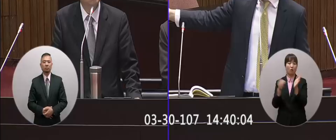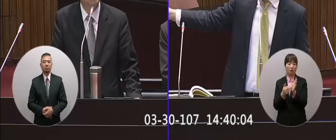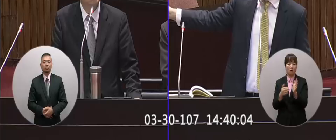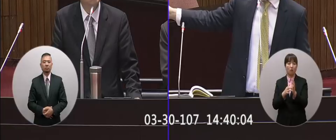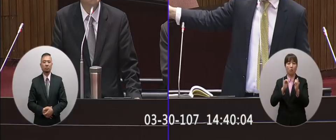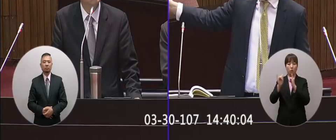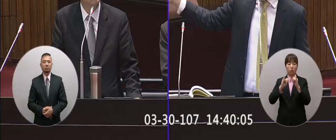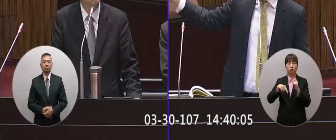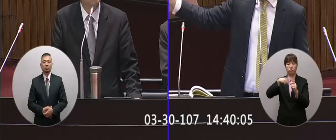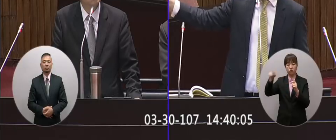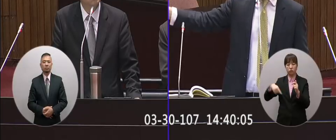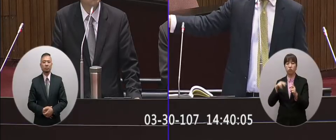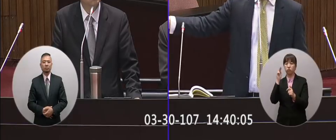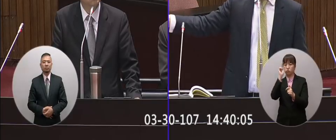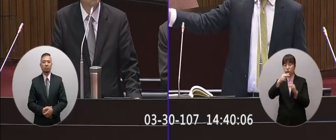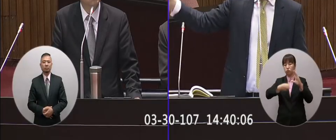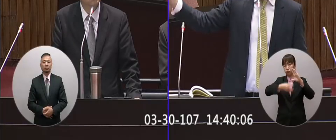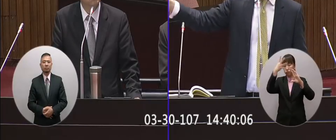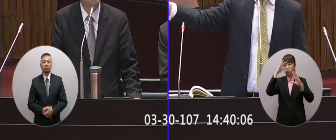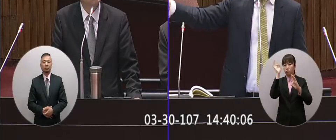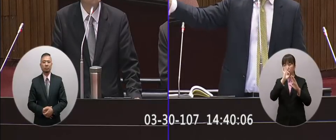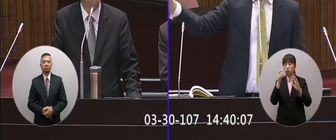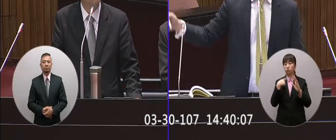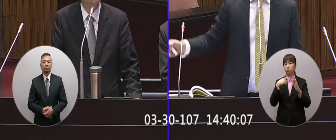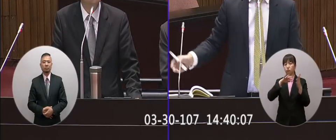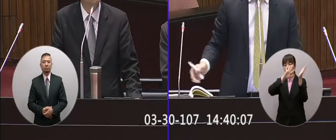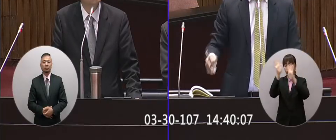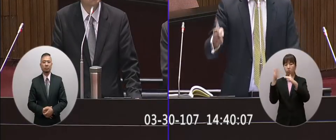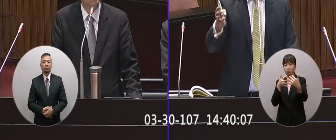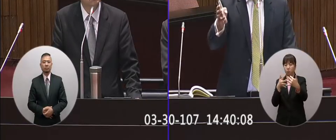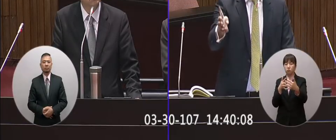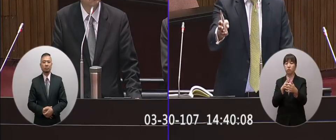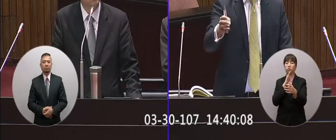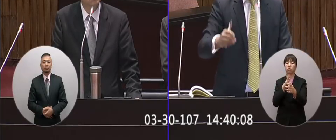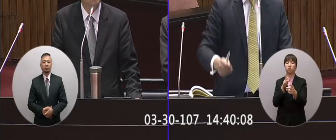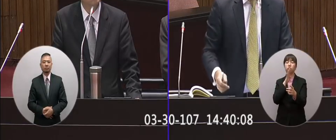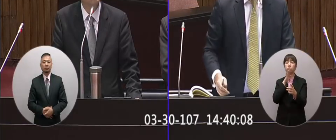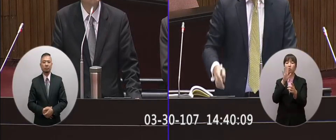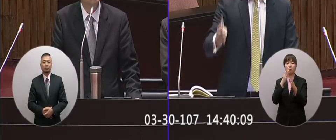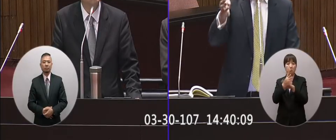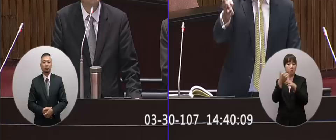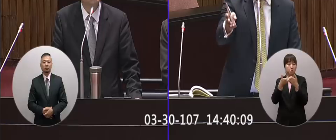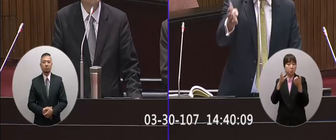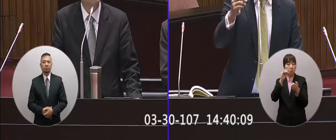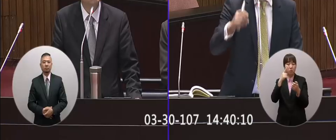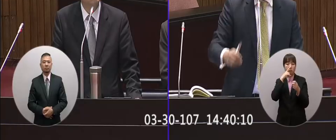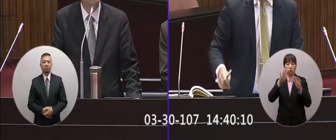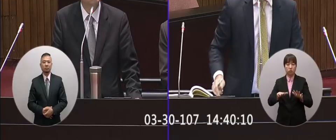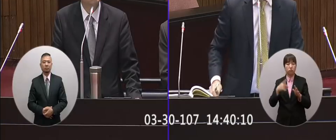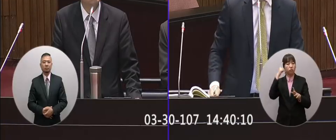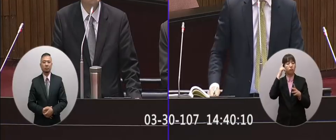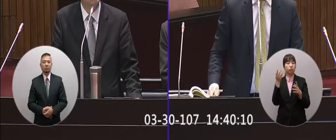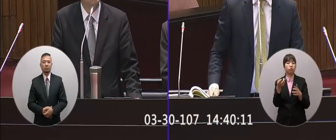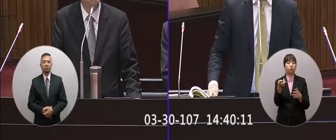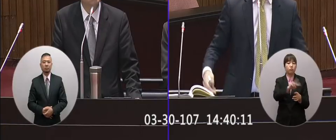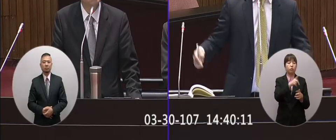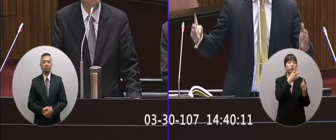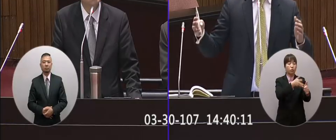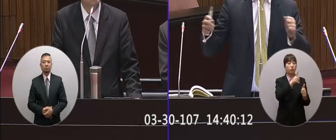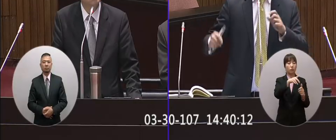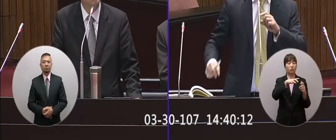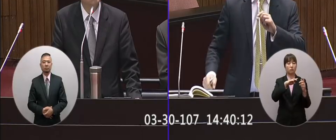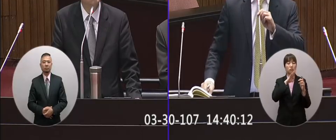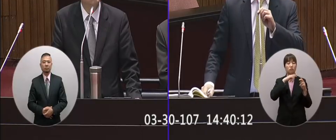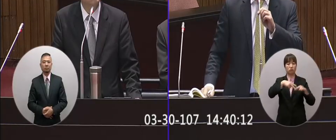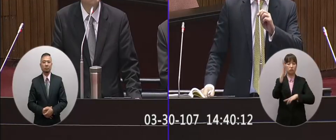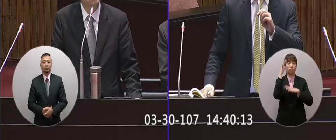有的社会大众都可以去看我那一天的质询问的问题有没有过分。我现在请教的是院长，因为现